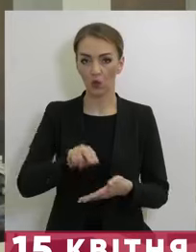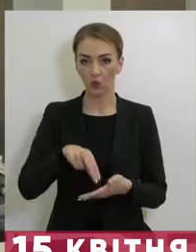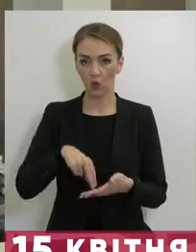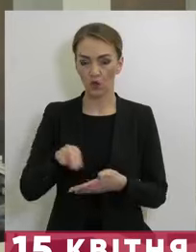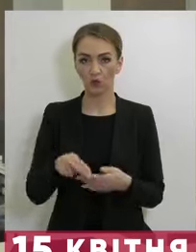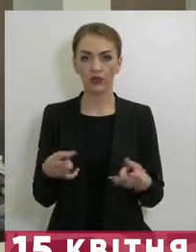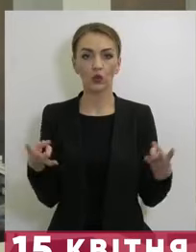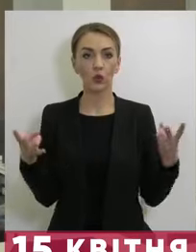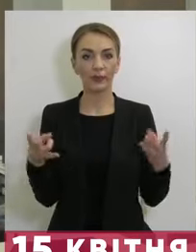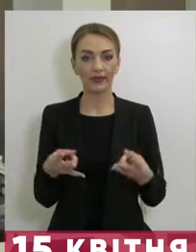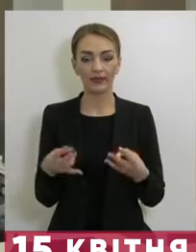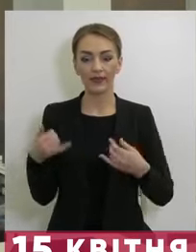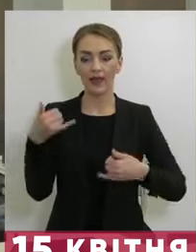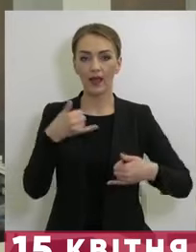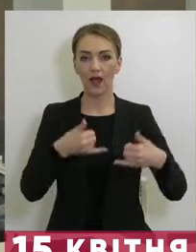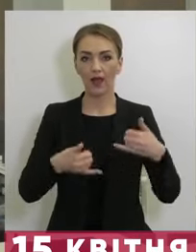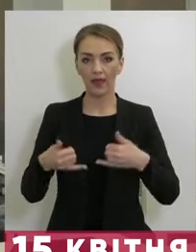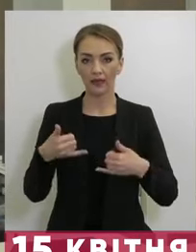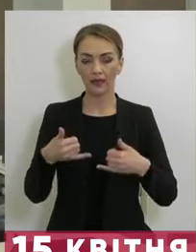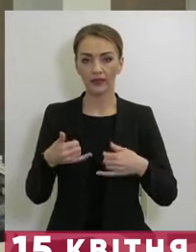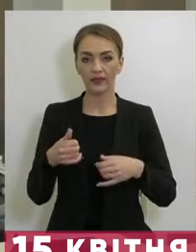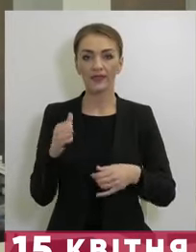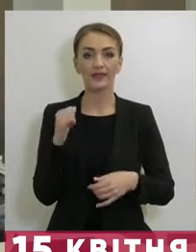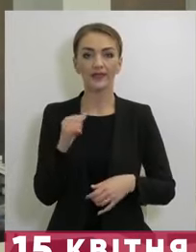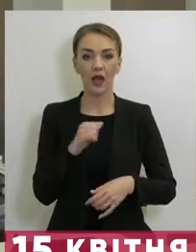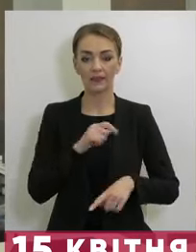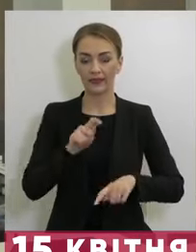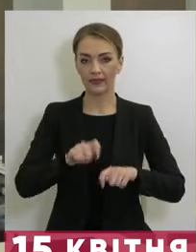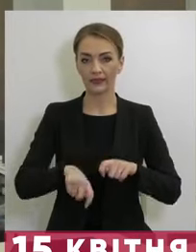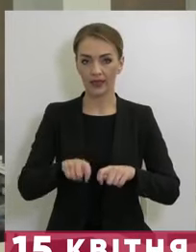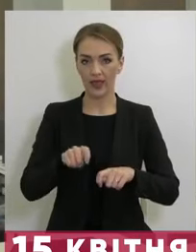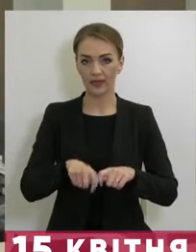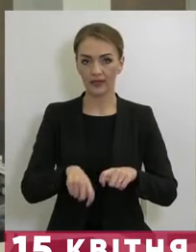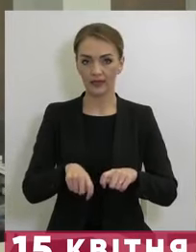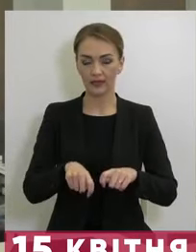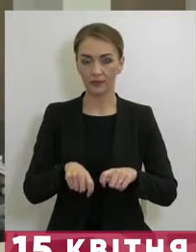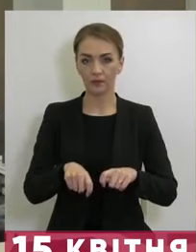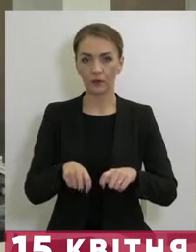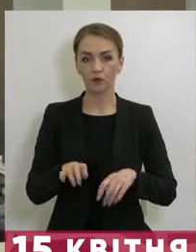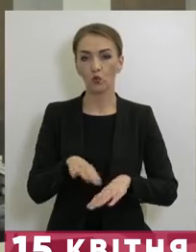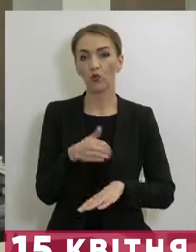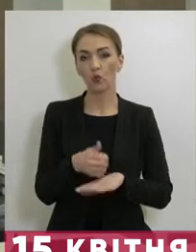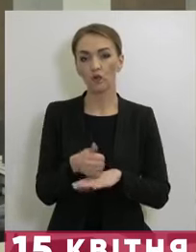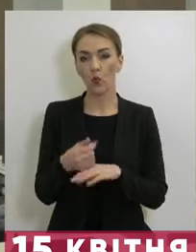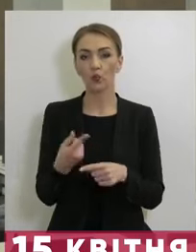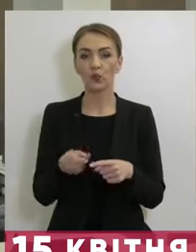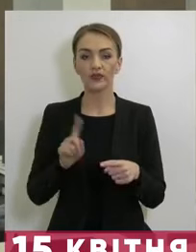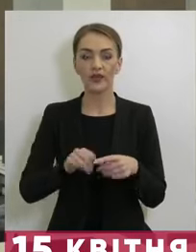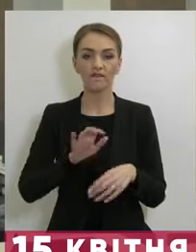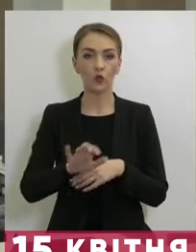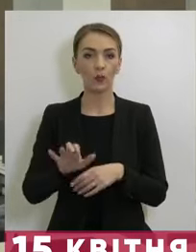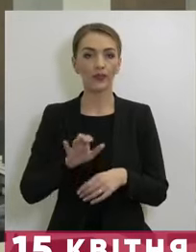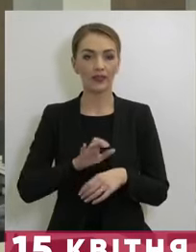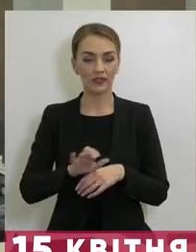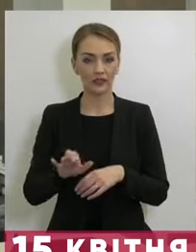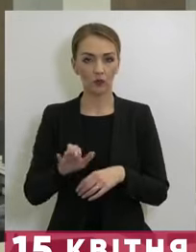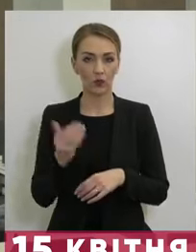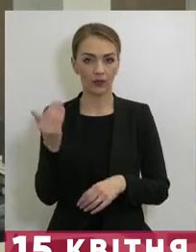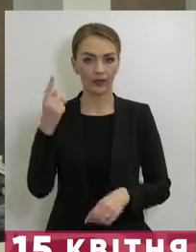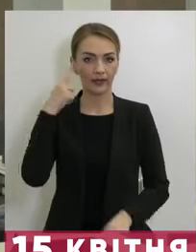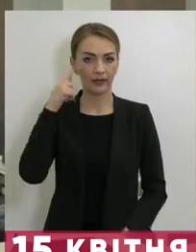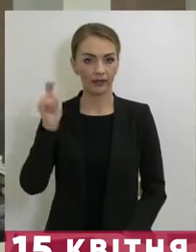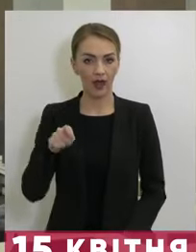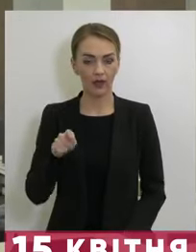закуповуємо необхідні реагенти та самі тести. В основному це виробництво